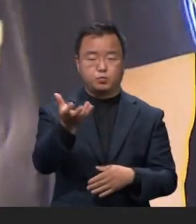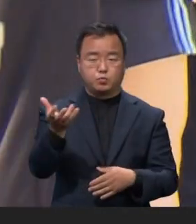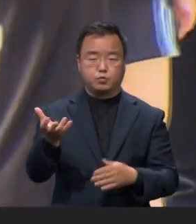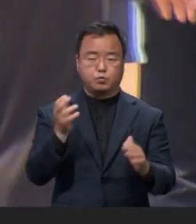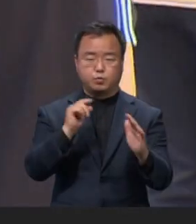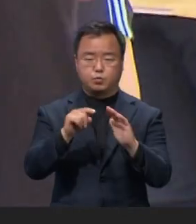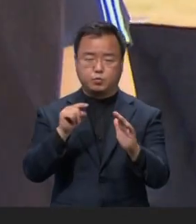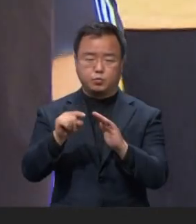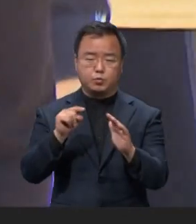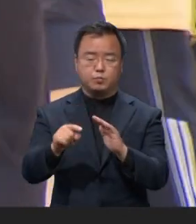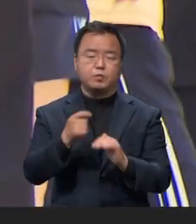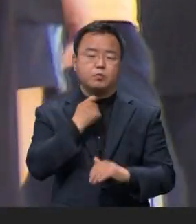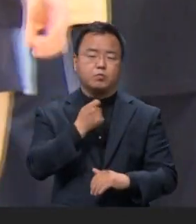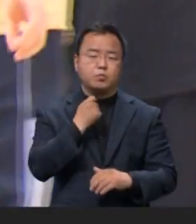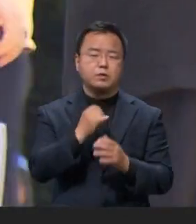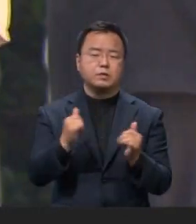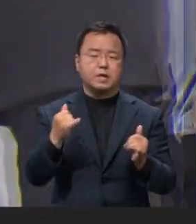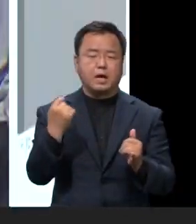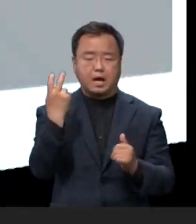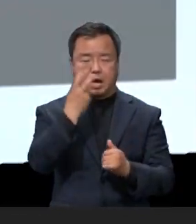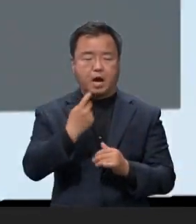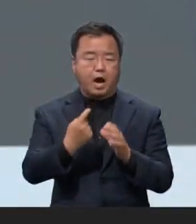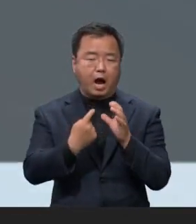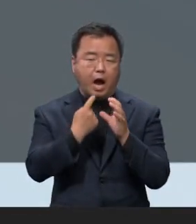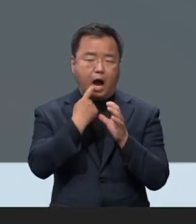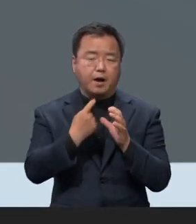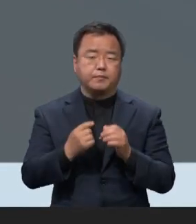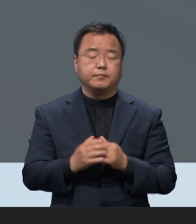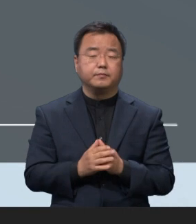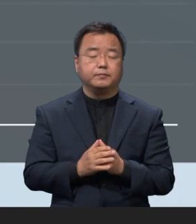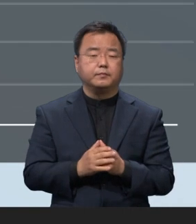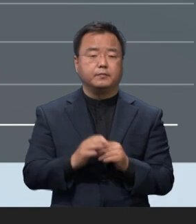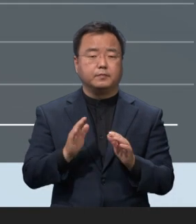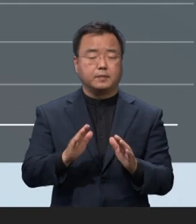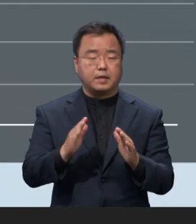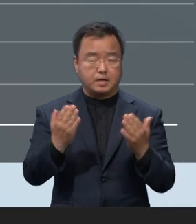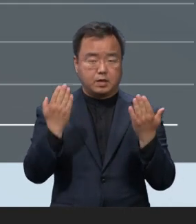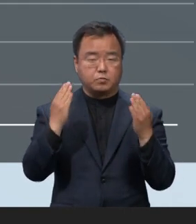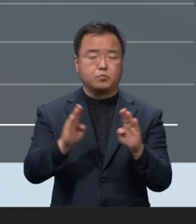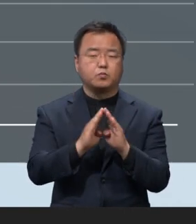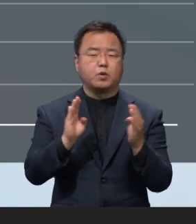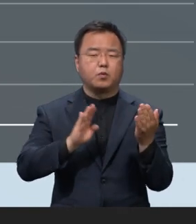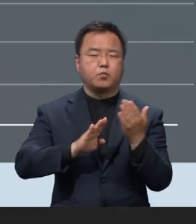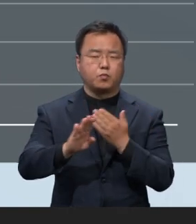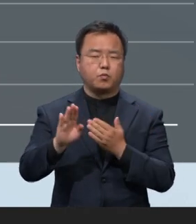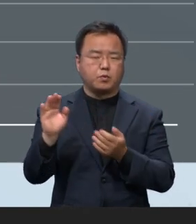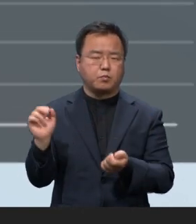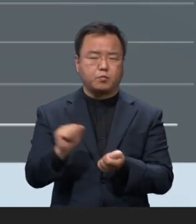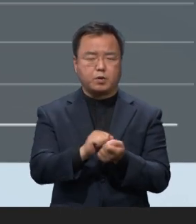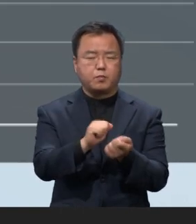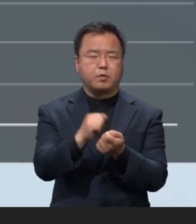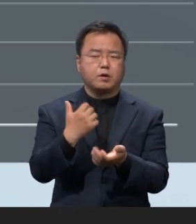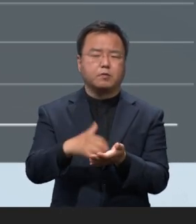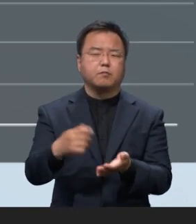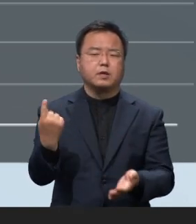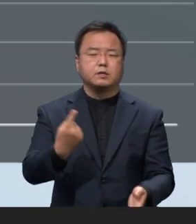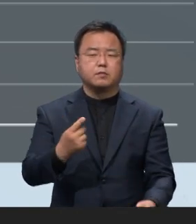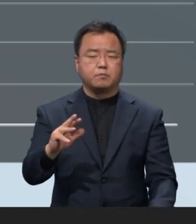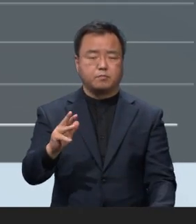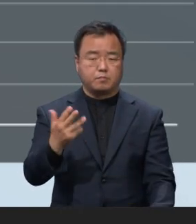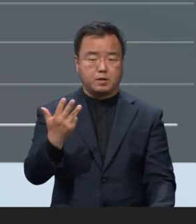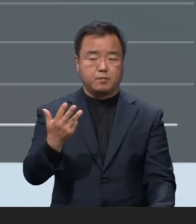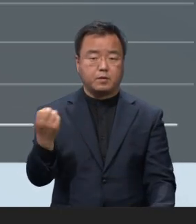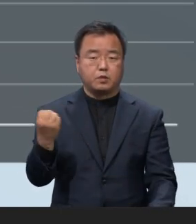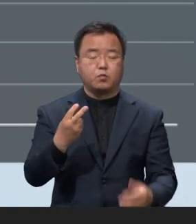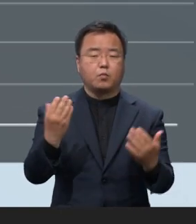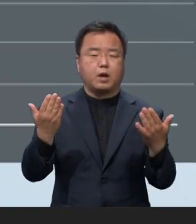검사를 진행할 계획입니다 대학 u 콜은 알고 의 감염된 학생이 2800여 명의 고 학교에서 집단 감염이